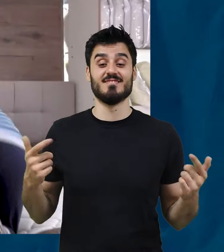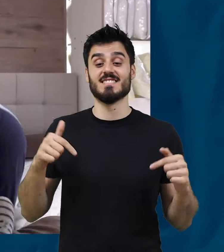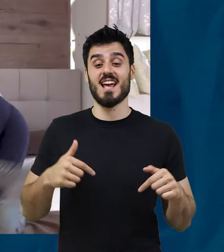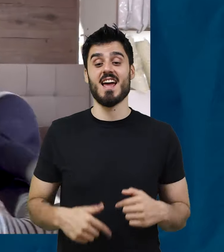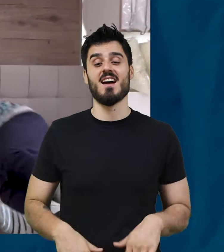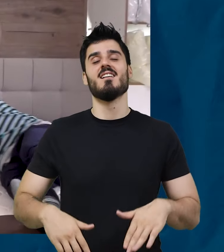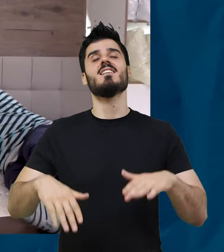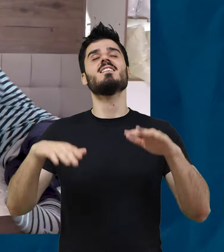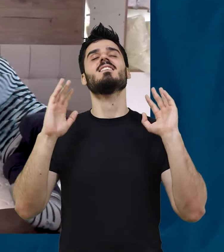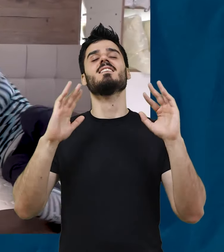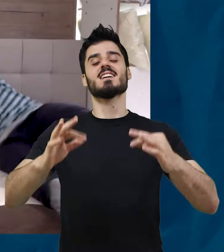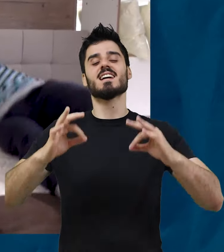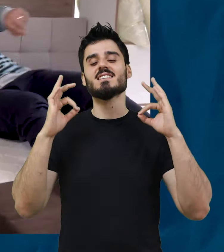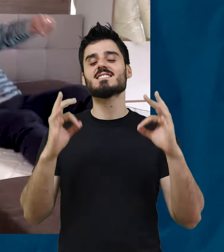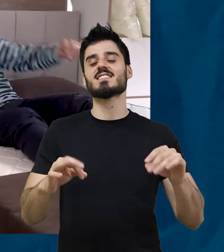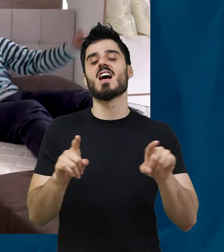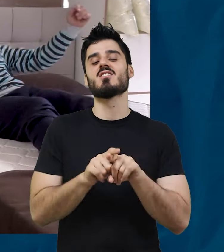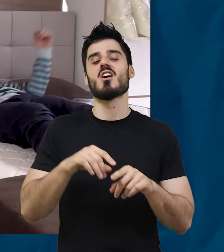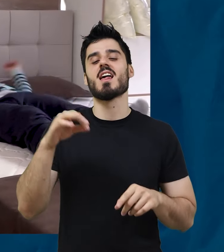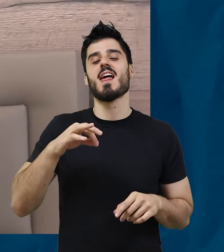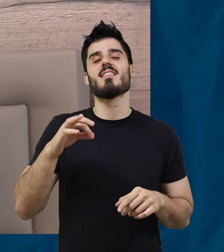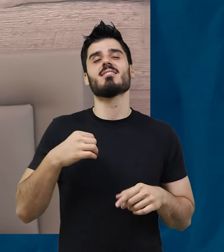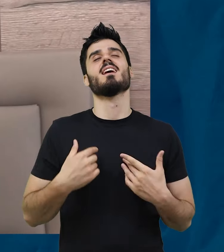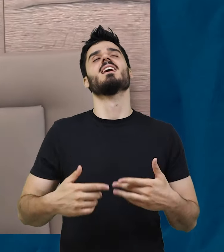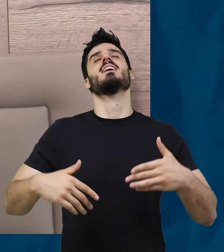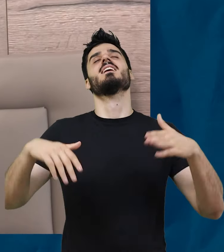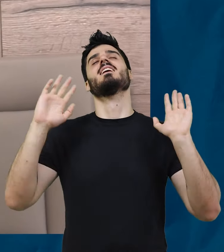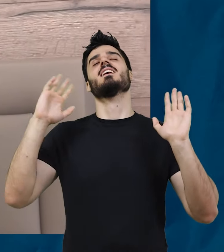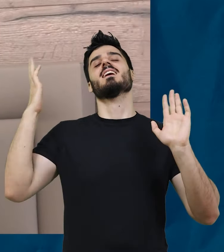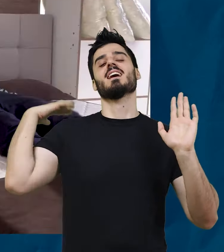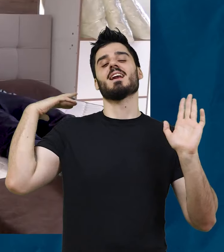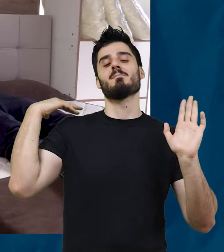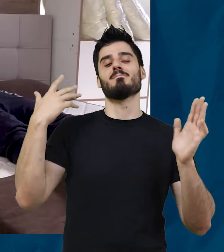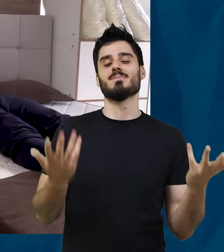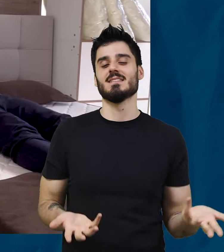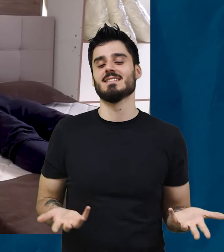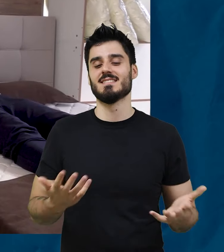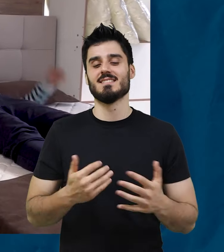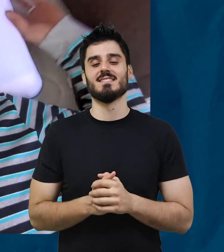Ето сега, тето един истински клиент, защото спът по гръб. Така.